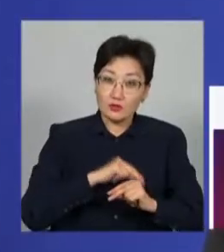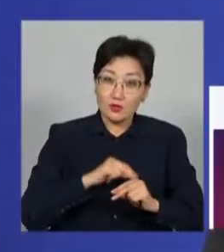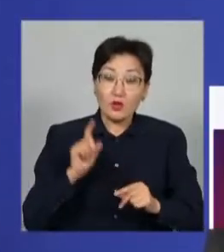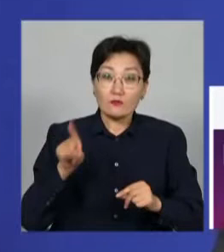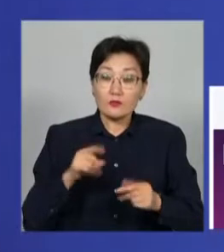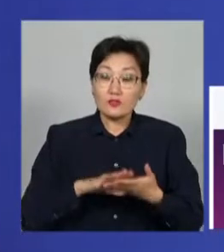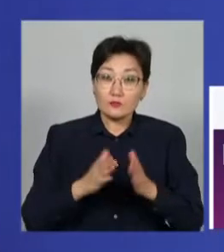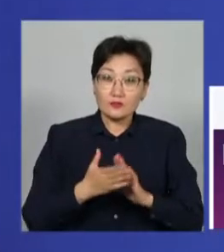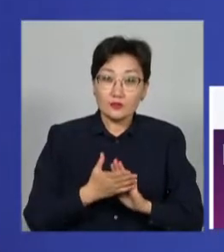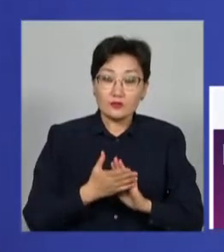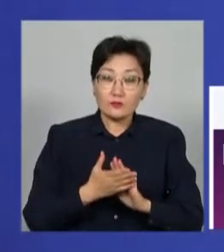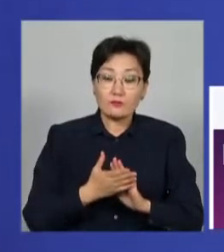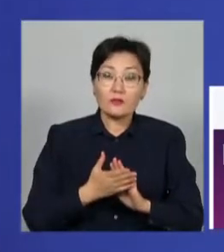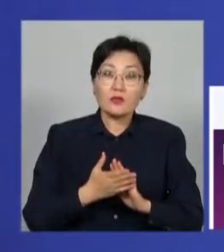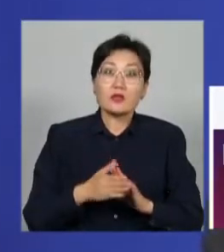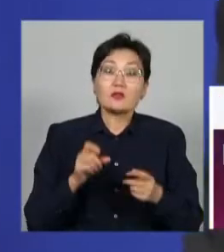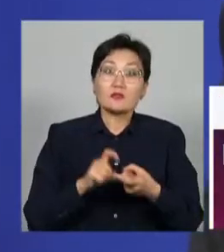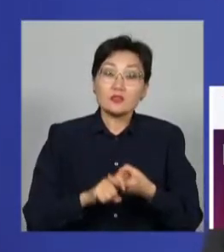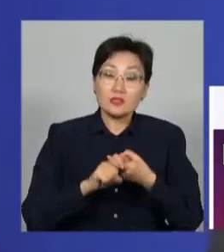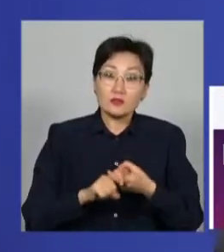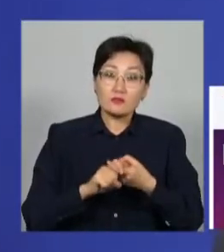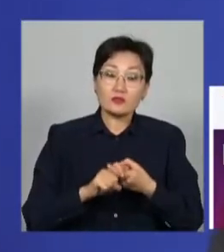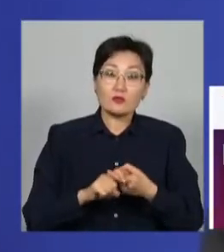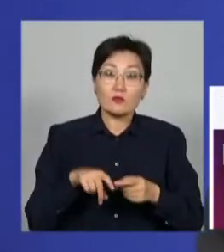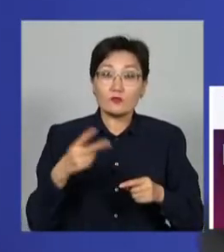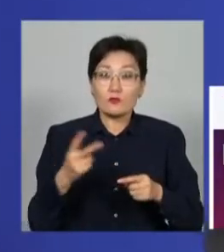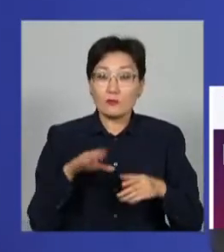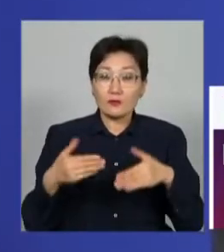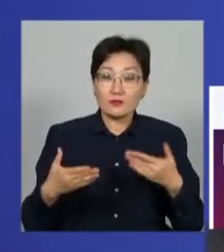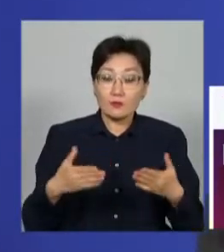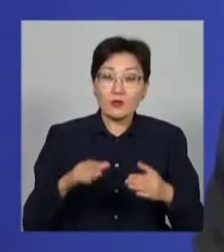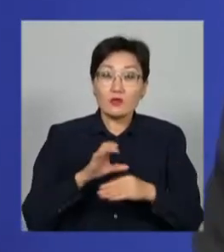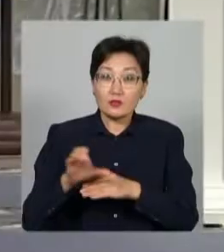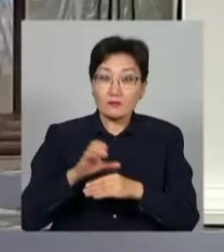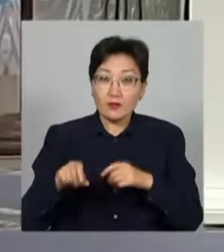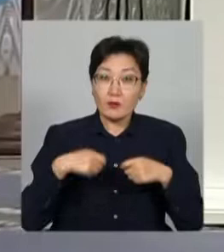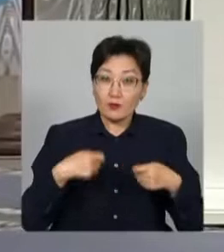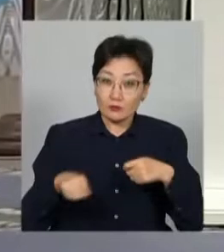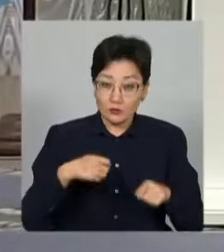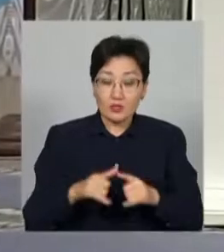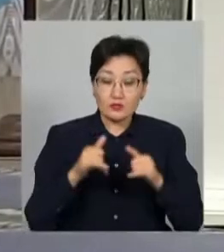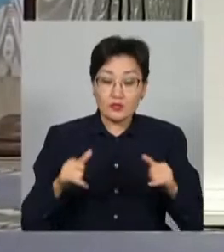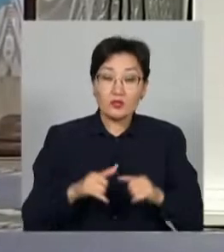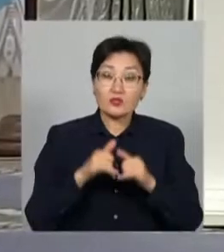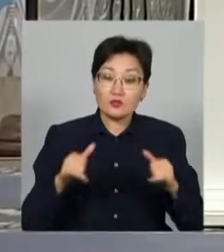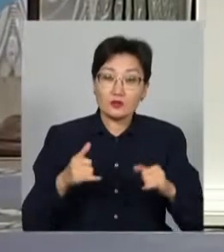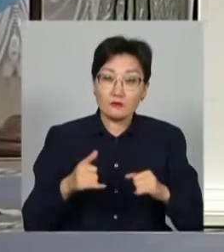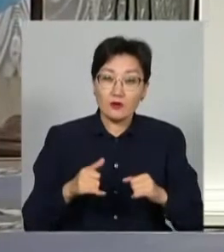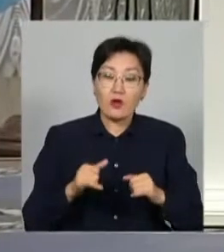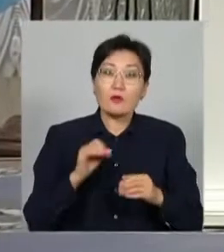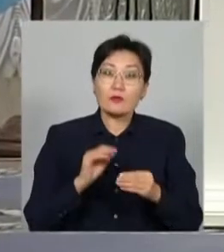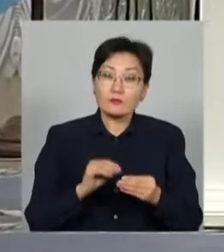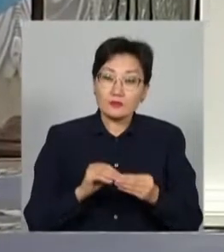Даже в условиях неотступающей пандемии коронавируса двусторонний товарооборот растет. Причем растет